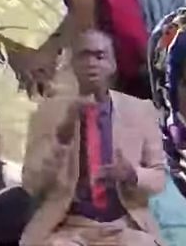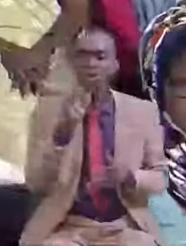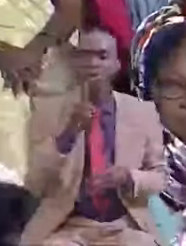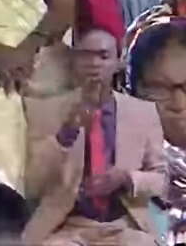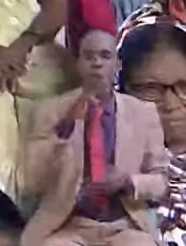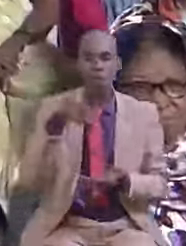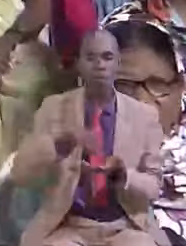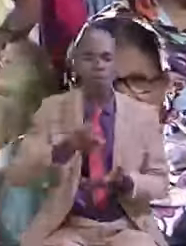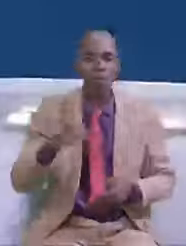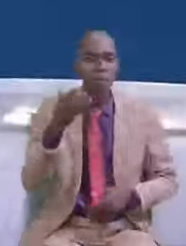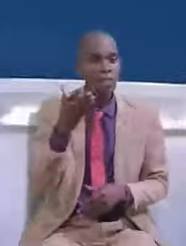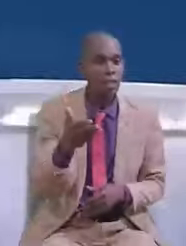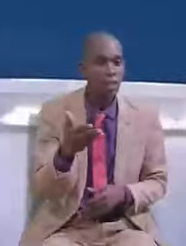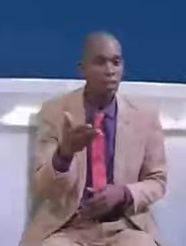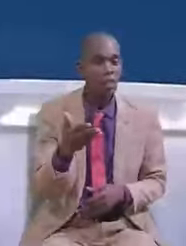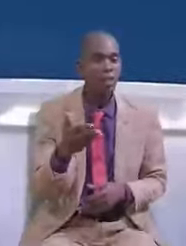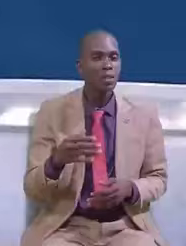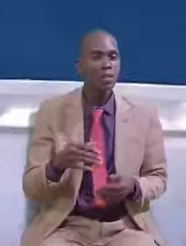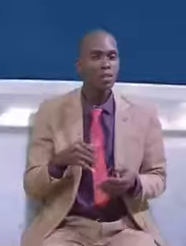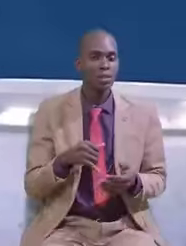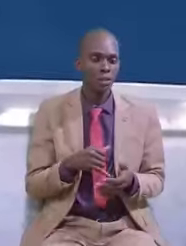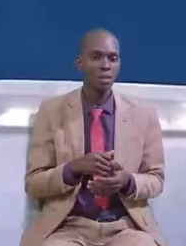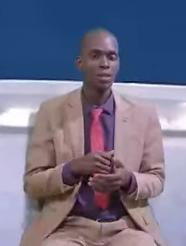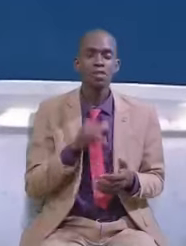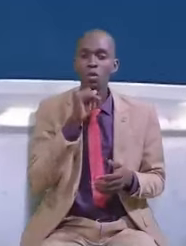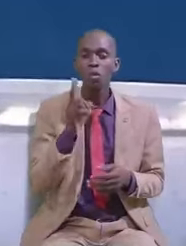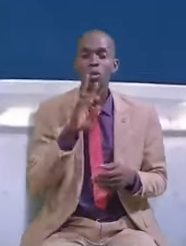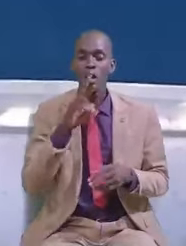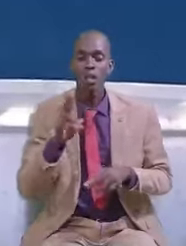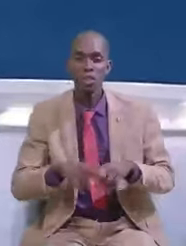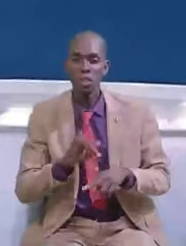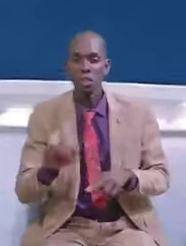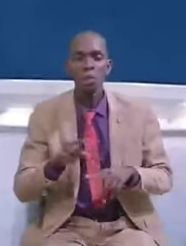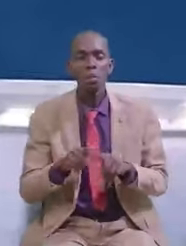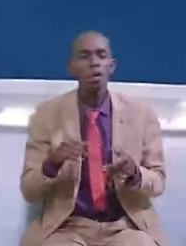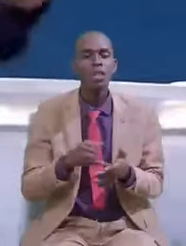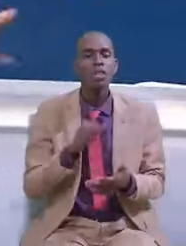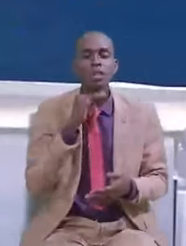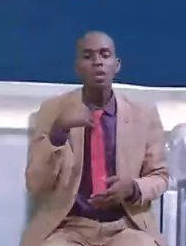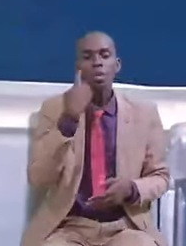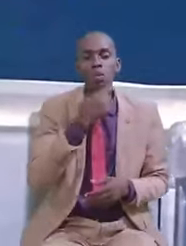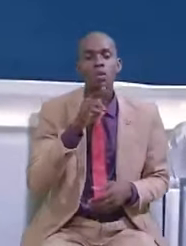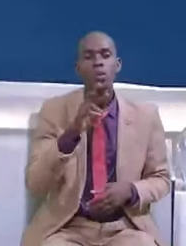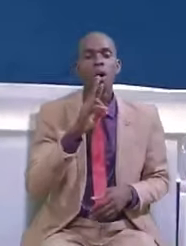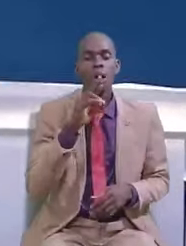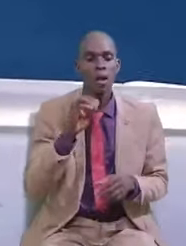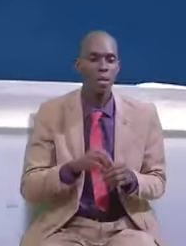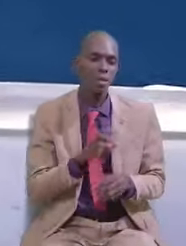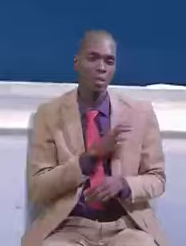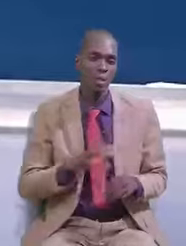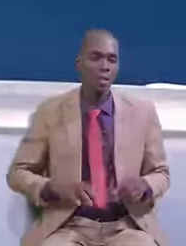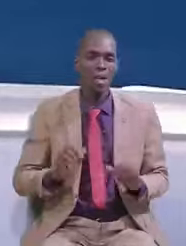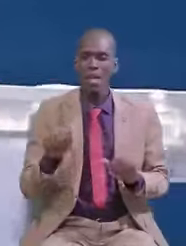pour m'écouter. Mais ce que vous croyez au sujet de Christ, ou que le message vous parvient,